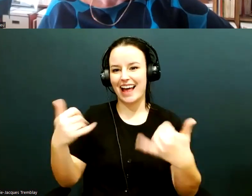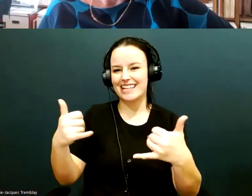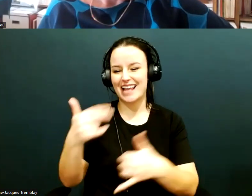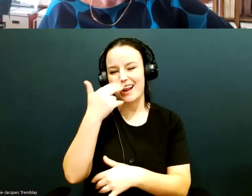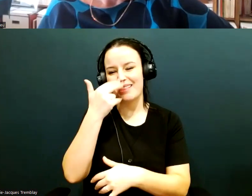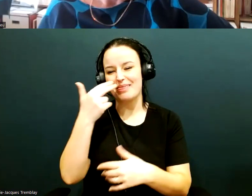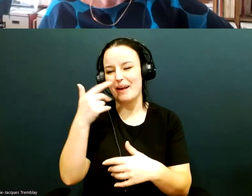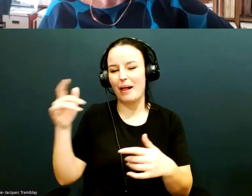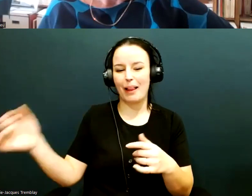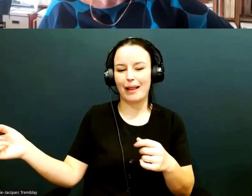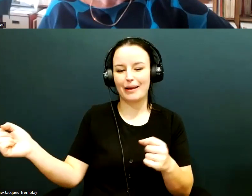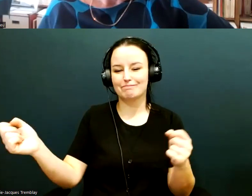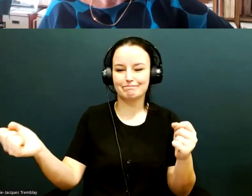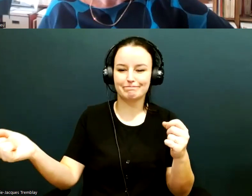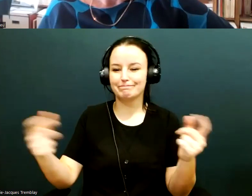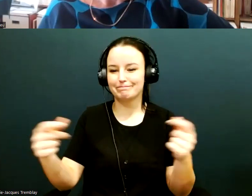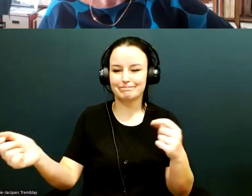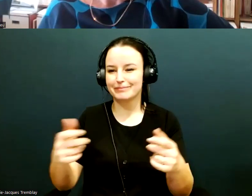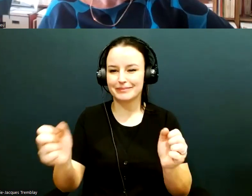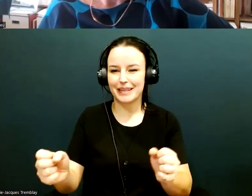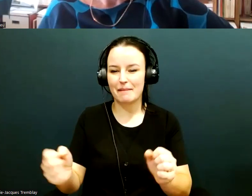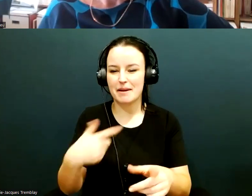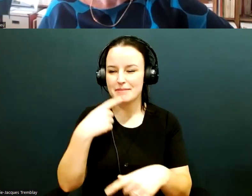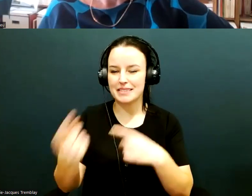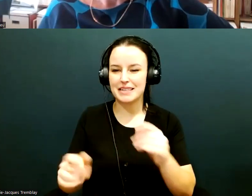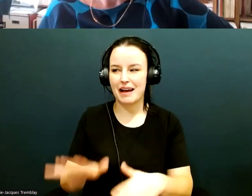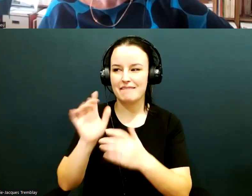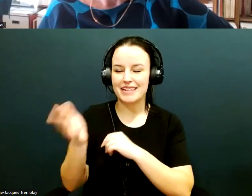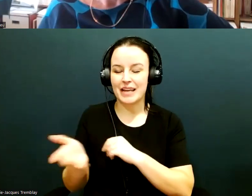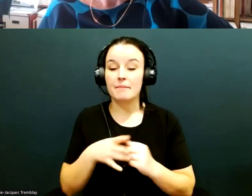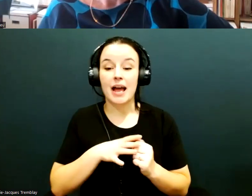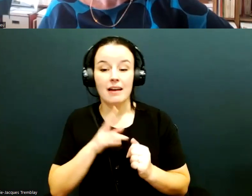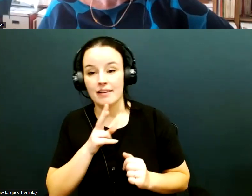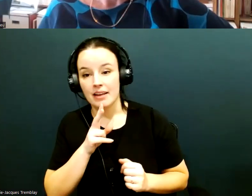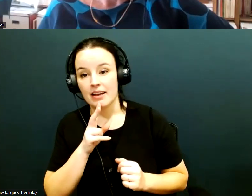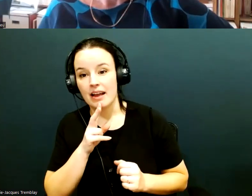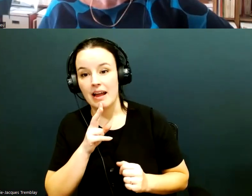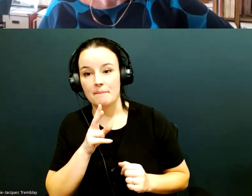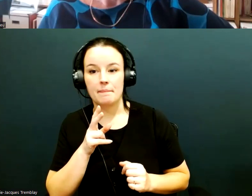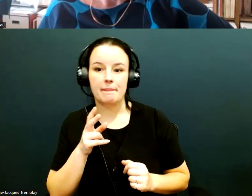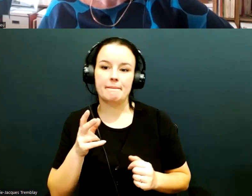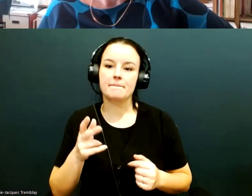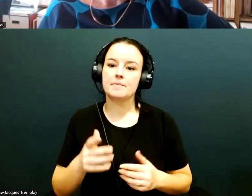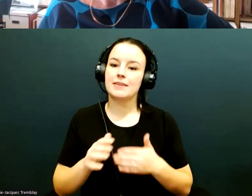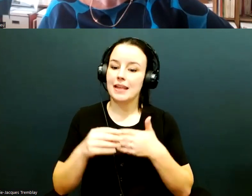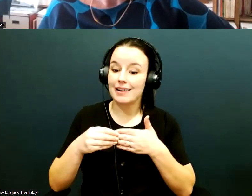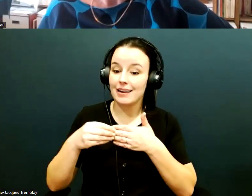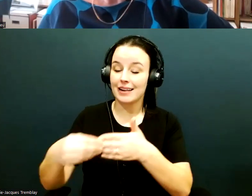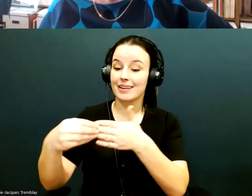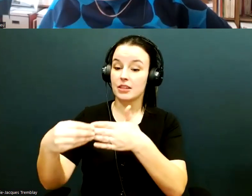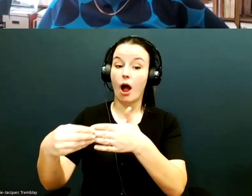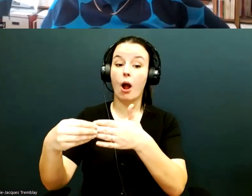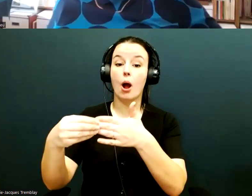comique qu'on puisse le relever devant elle, là. Donc, oui, effectivement, je pense que le fait d'avoir des leaders positifs dans